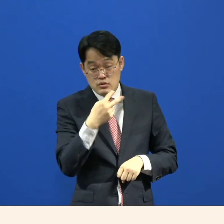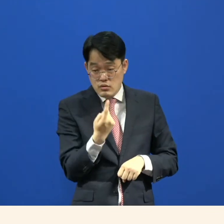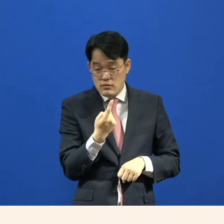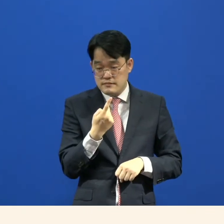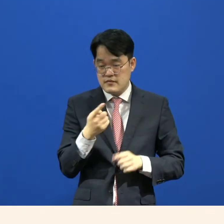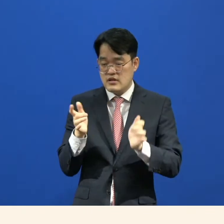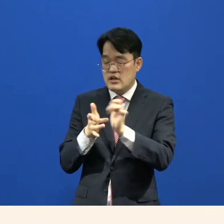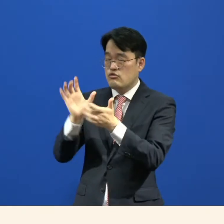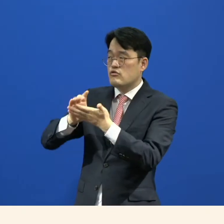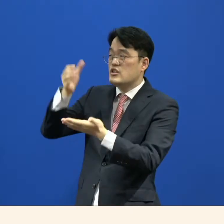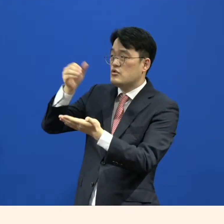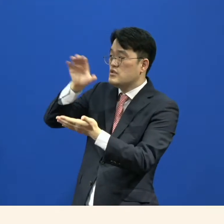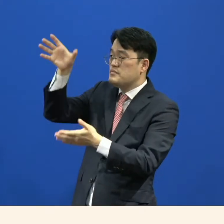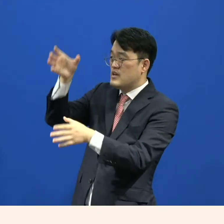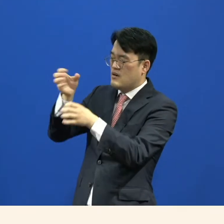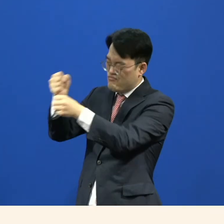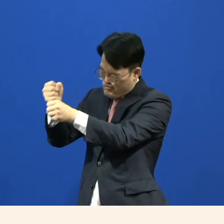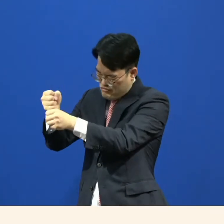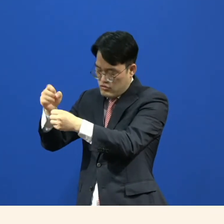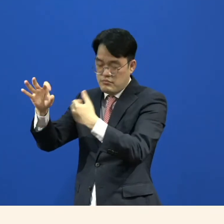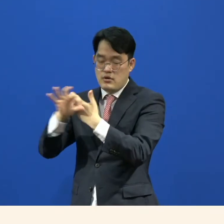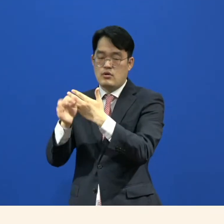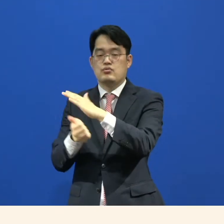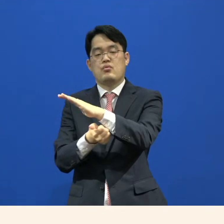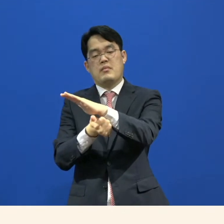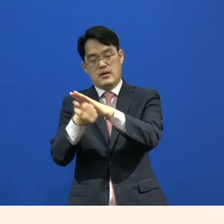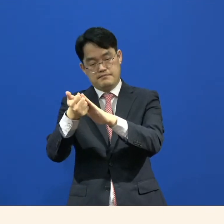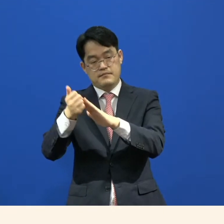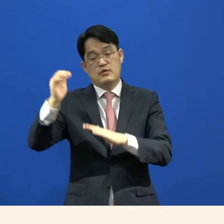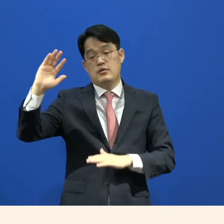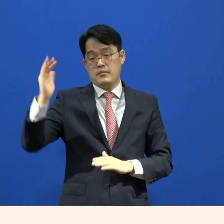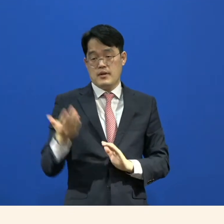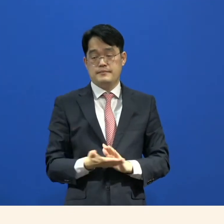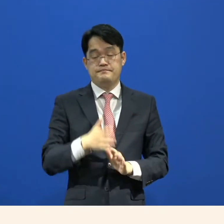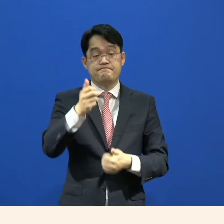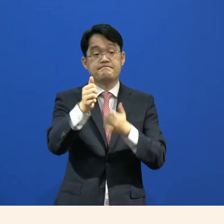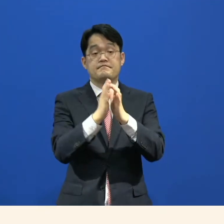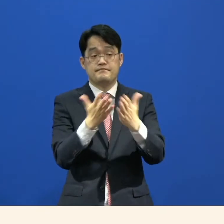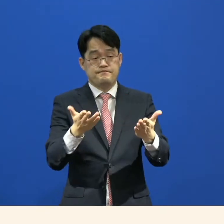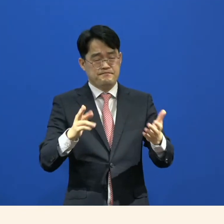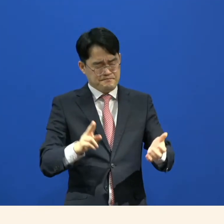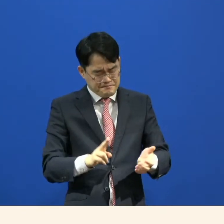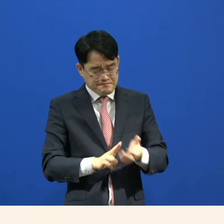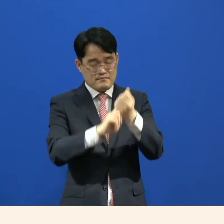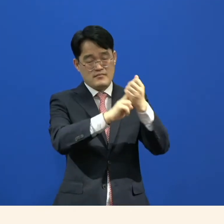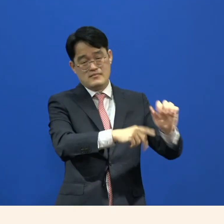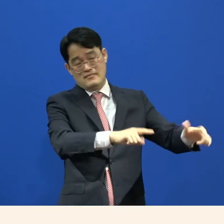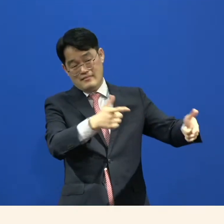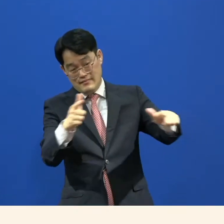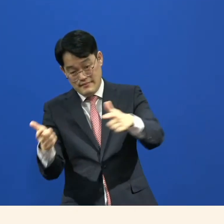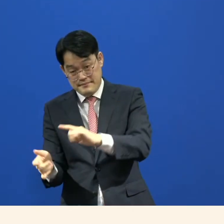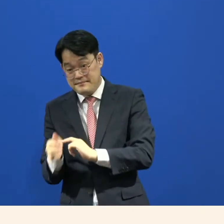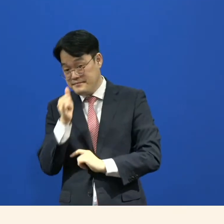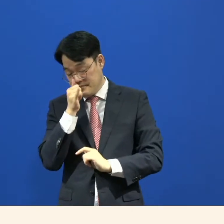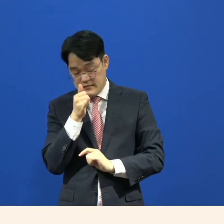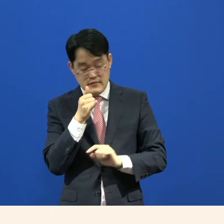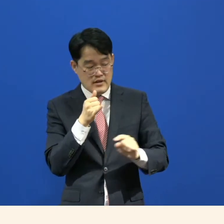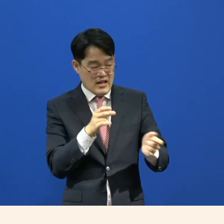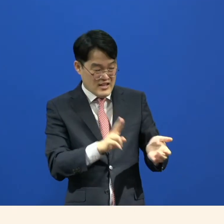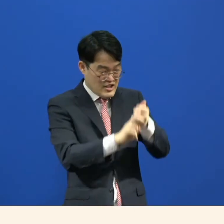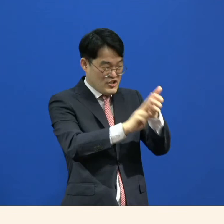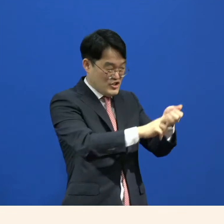여러분, 하나님이 보여주신 가장 위대한 일은 십자가 사건입니다. 성경 온갖 기적들이 다 일어나지만 십자가에 비하면 견줄 수